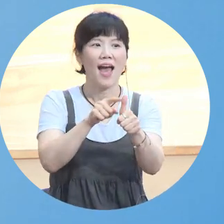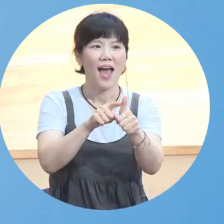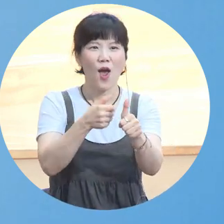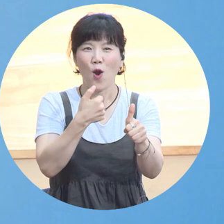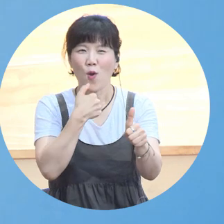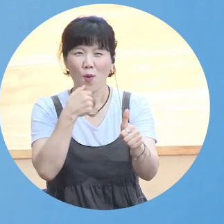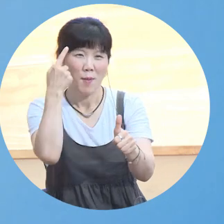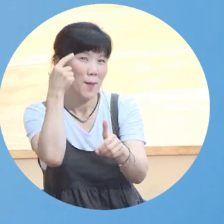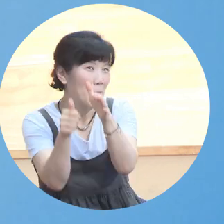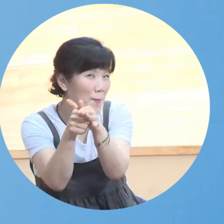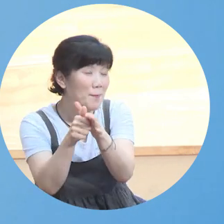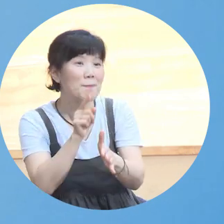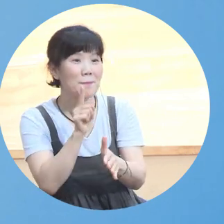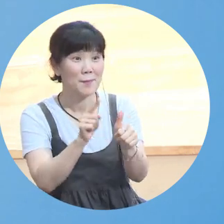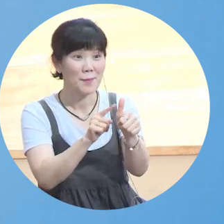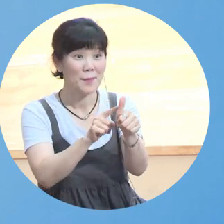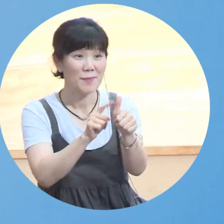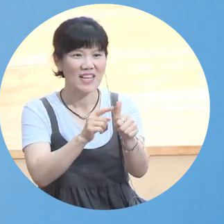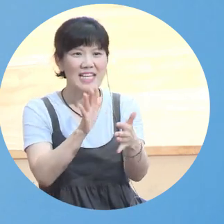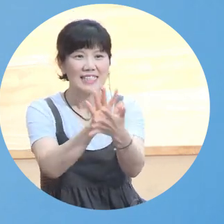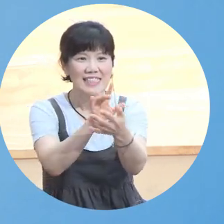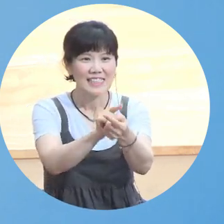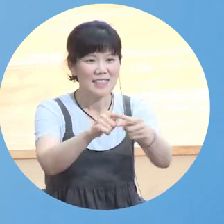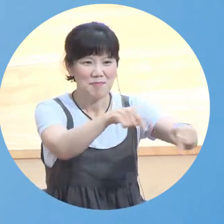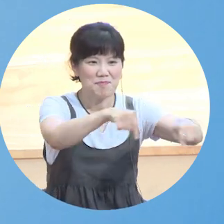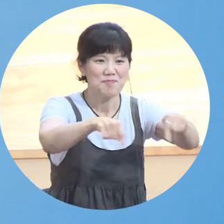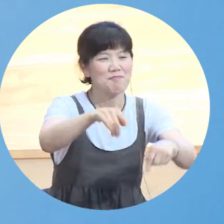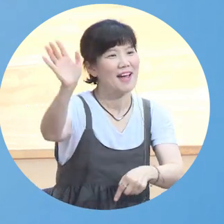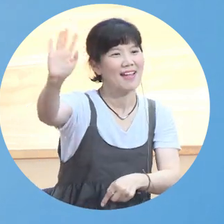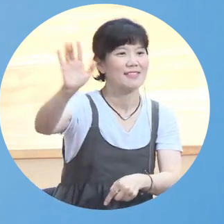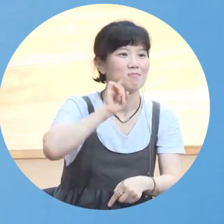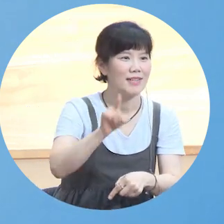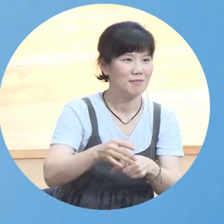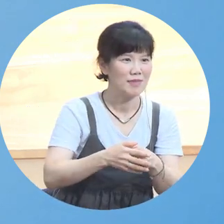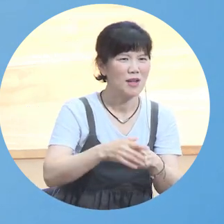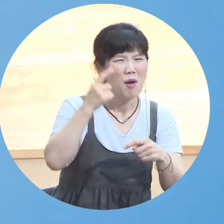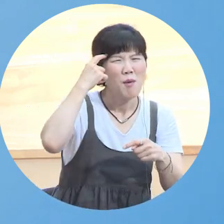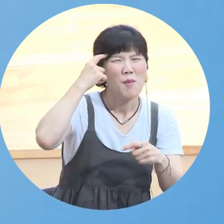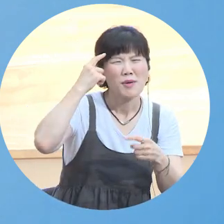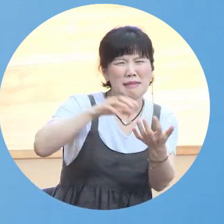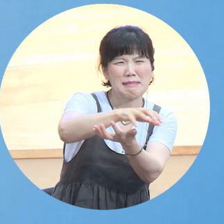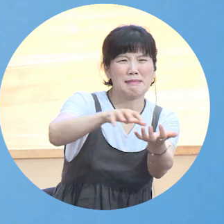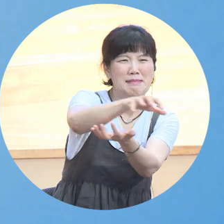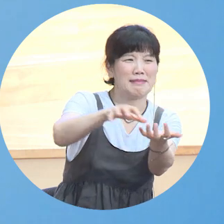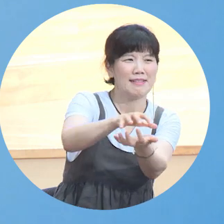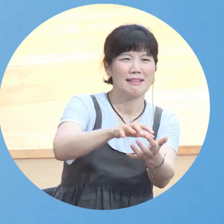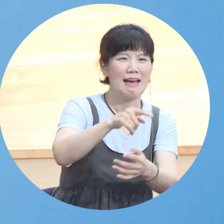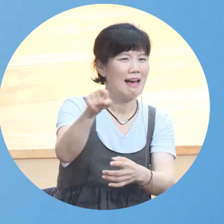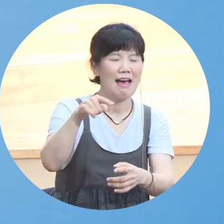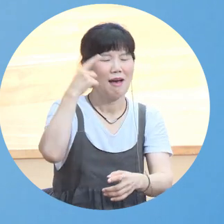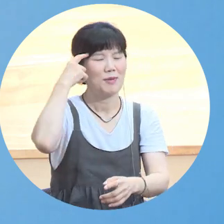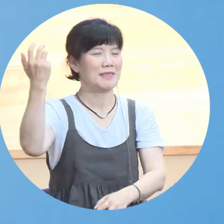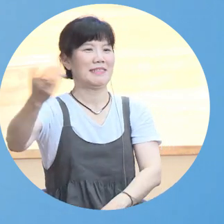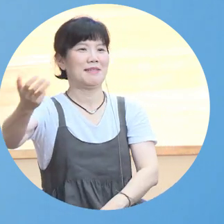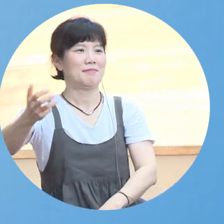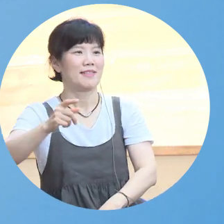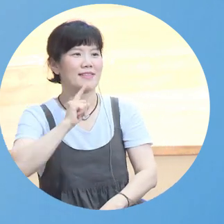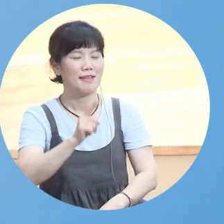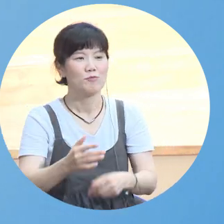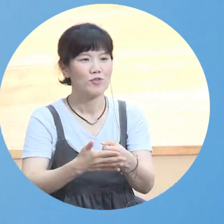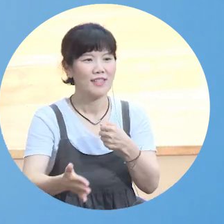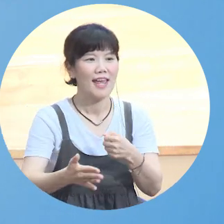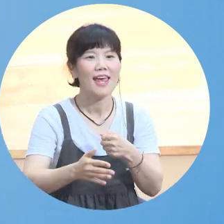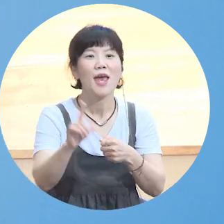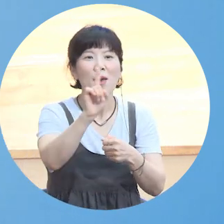직접 식민통치를 하잖아요 그 복잡하고 이해관계 보기 어떻게 일종의 바지사장 을